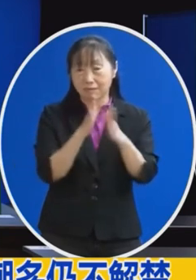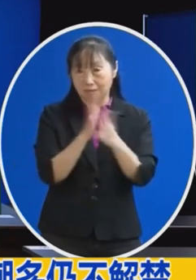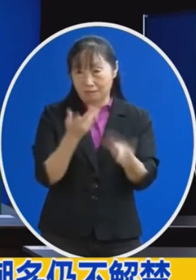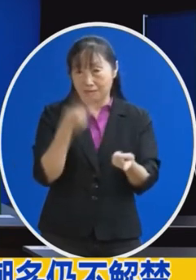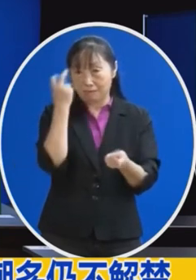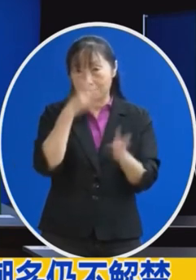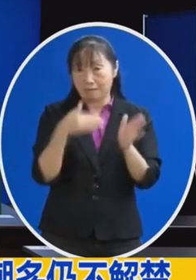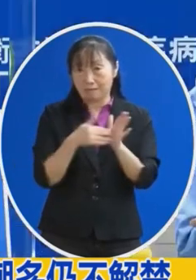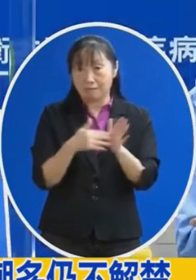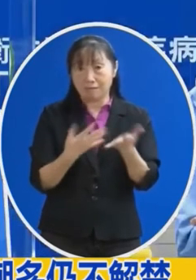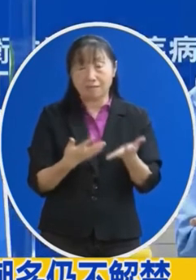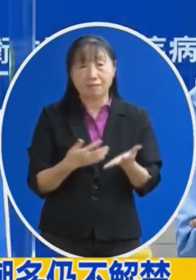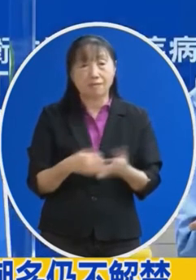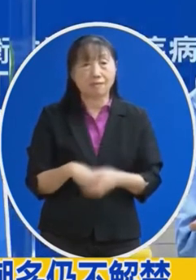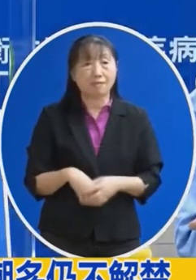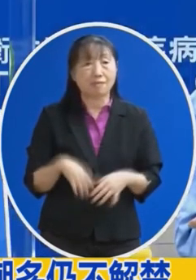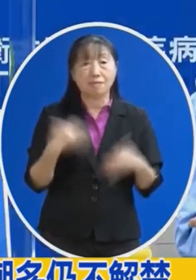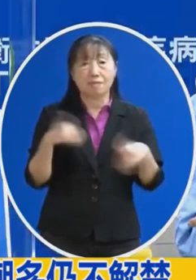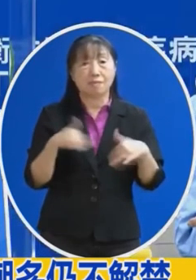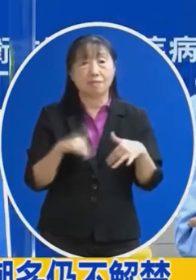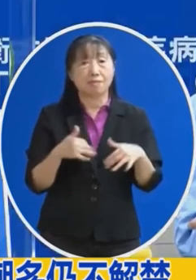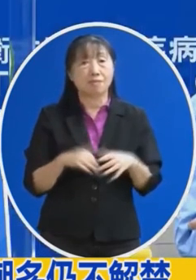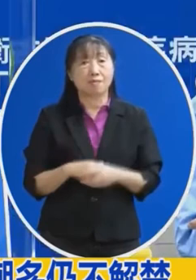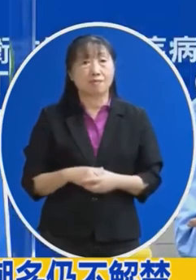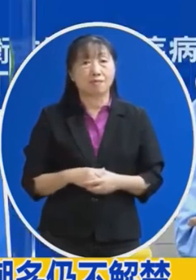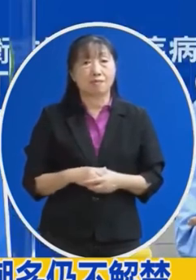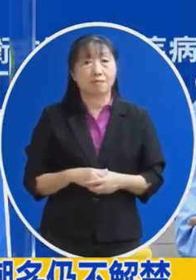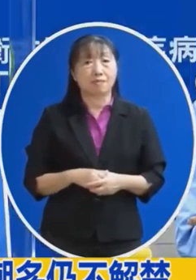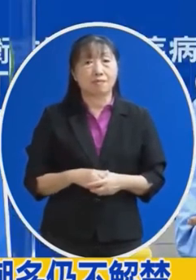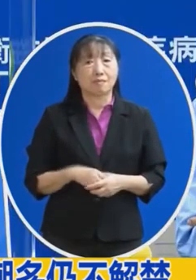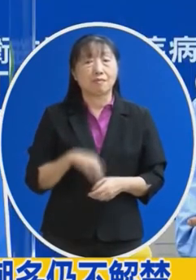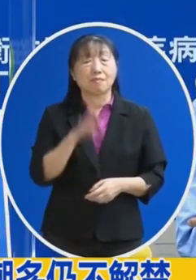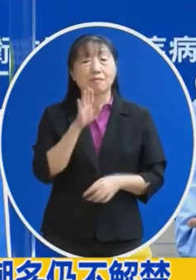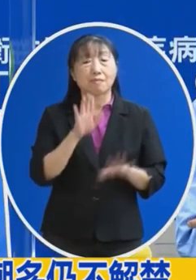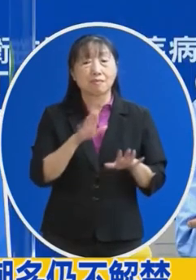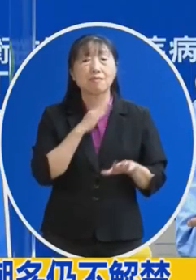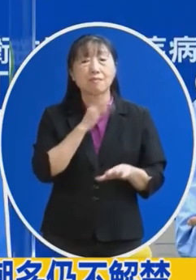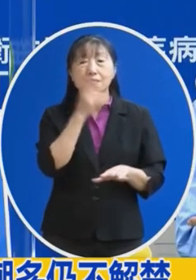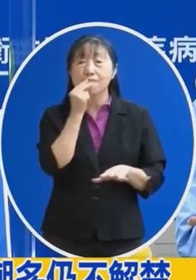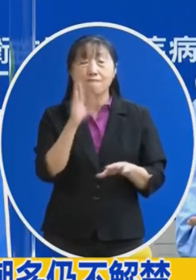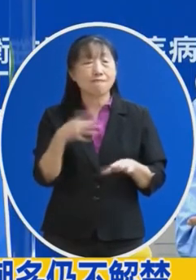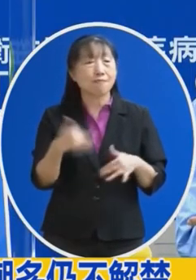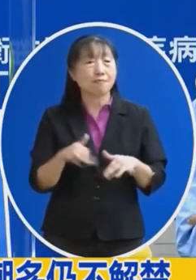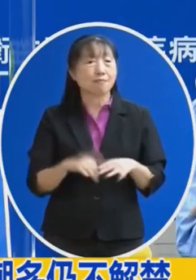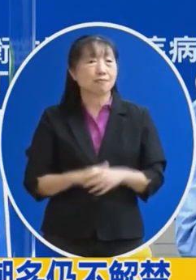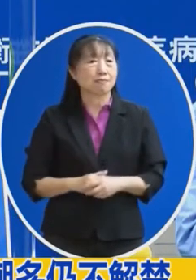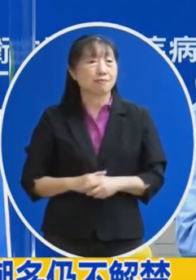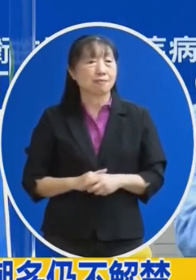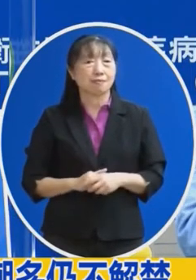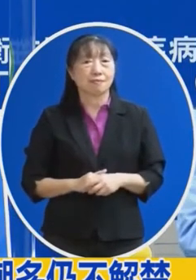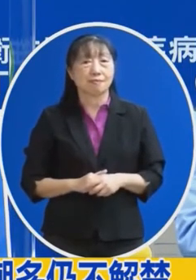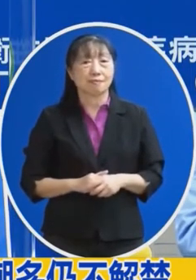谢谢。 应该是还没有吧哈，这样子礼拜六礼拜天哈，